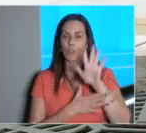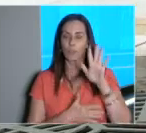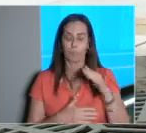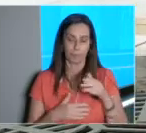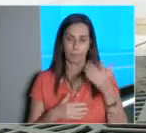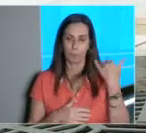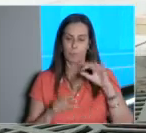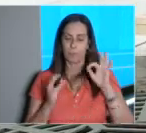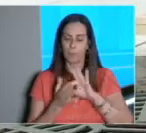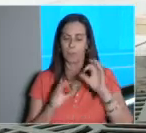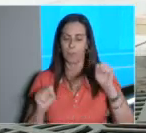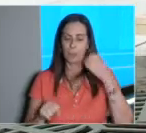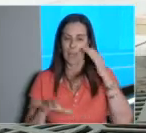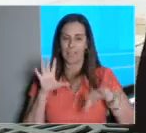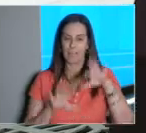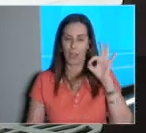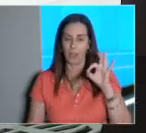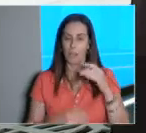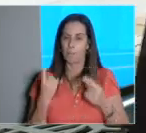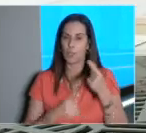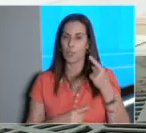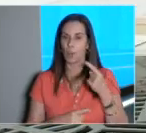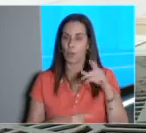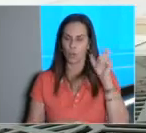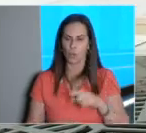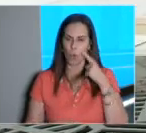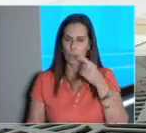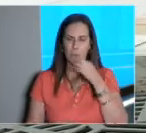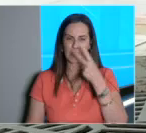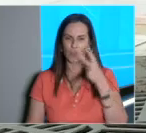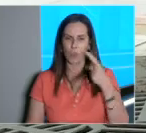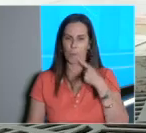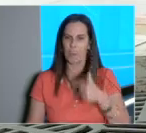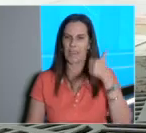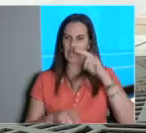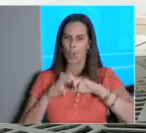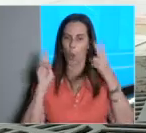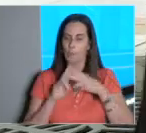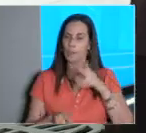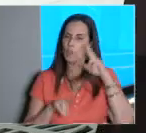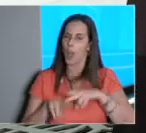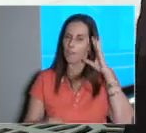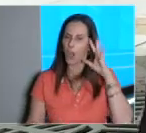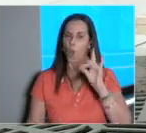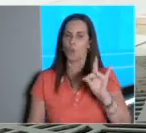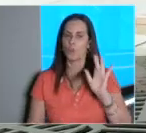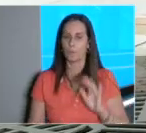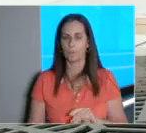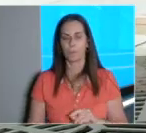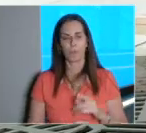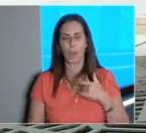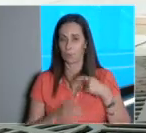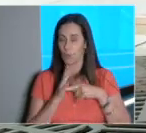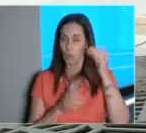עד נבחר דונלד טראמפ לנשיאות ארצות הברית. סתם, זה פתאום מקבי, כשהאיש הזה, אתה רואה, בן אדם בן 22, אומר מנהיג עולמי, זה מה שתבוא בתוכו. זה אנשים עם זיכרון קצר,